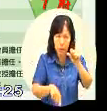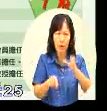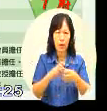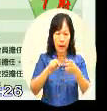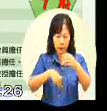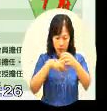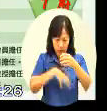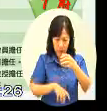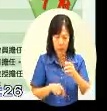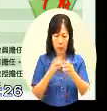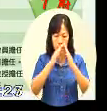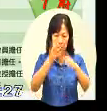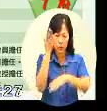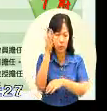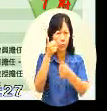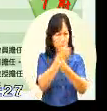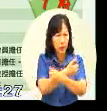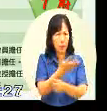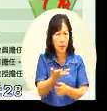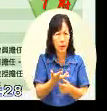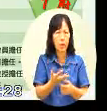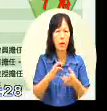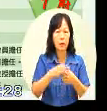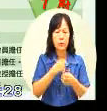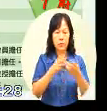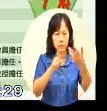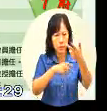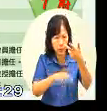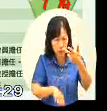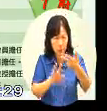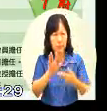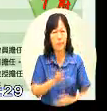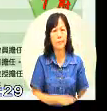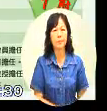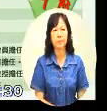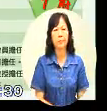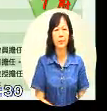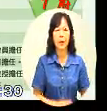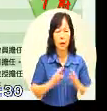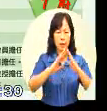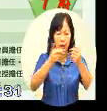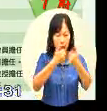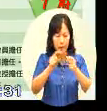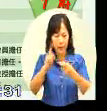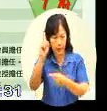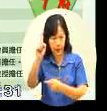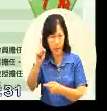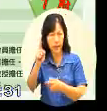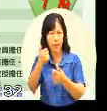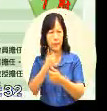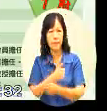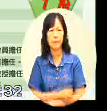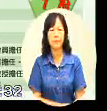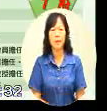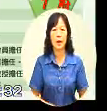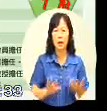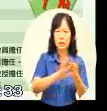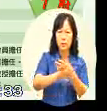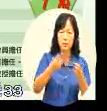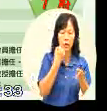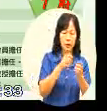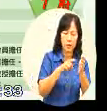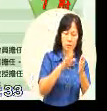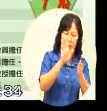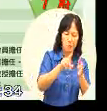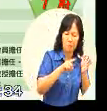呢市府代表呢有7个，然后议员1人，其他呢是学者